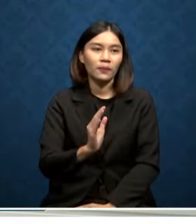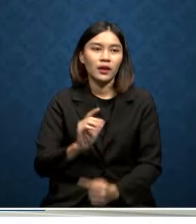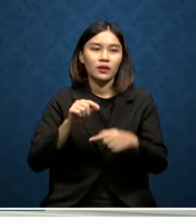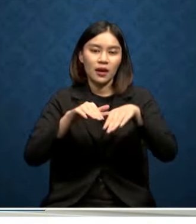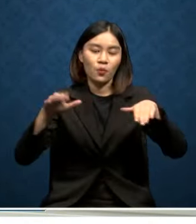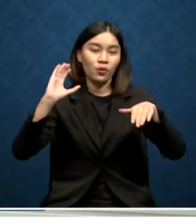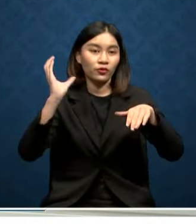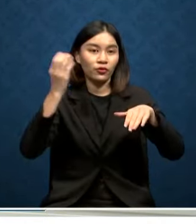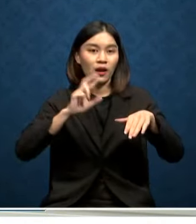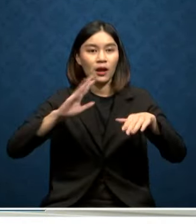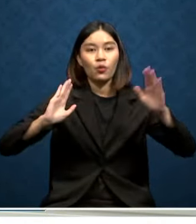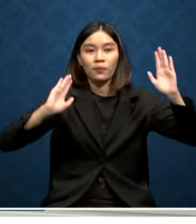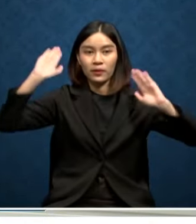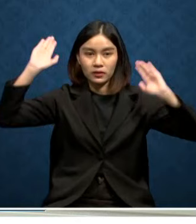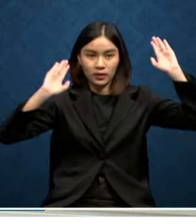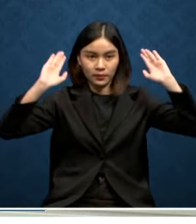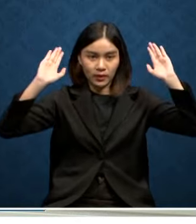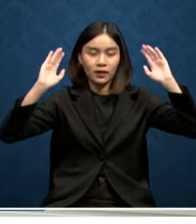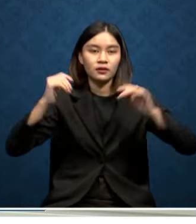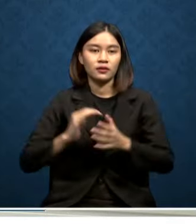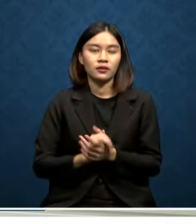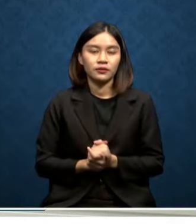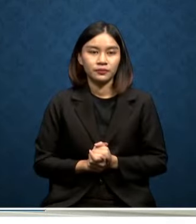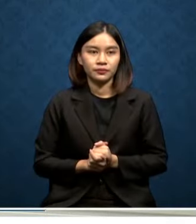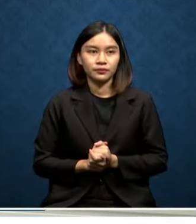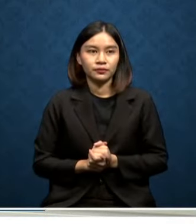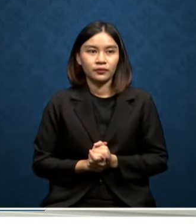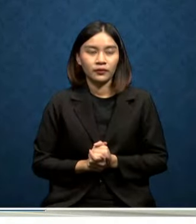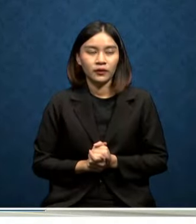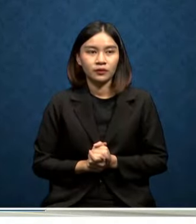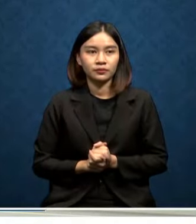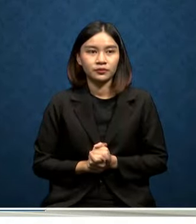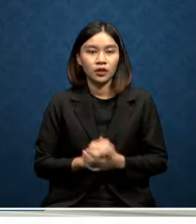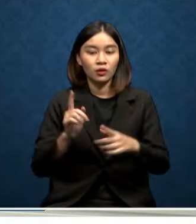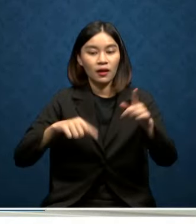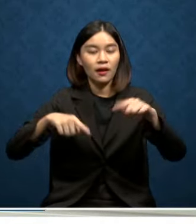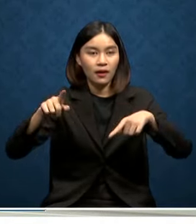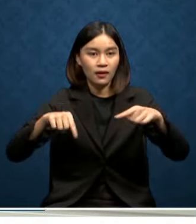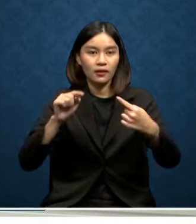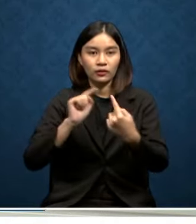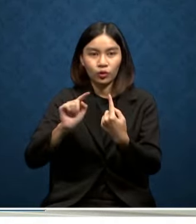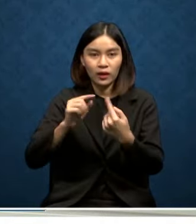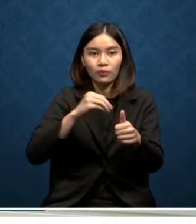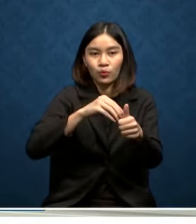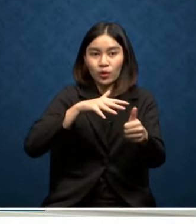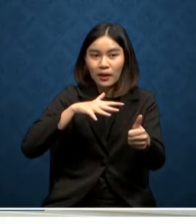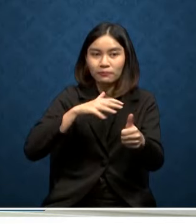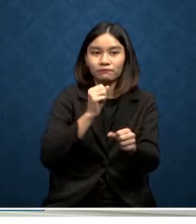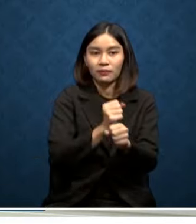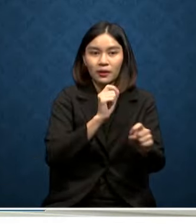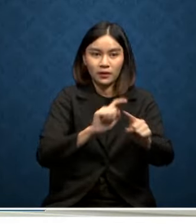ของระบอบประชาธิปไตยไว้นอกเหนือจากความหลากหลายในระดับผู้นำองค์กร